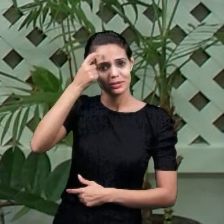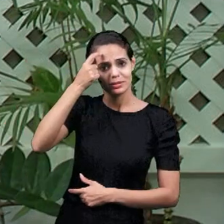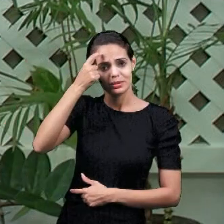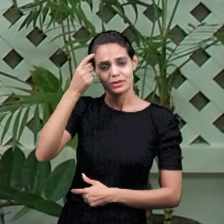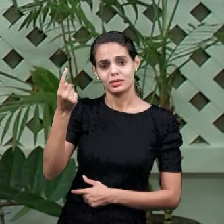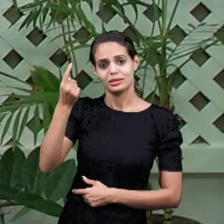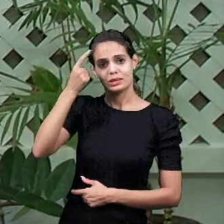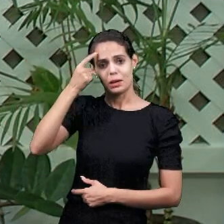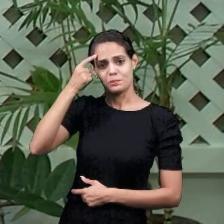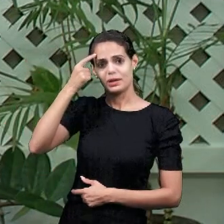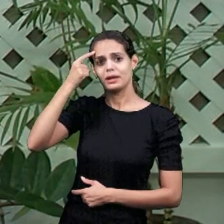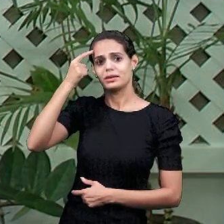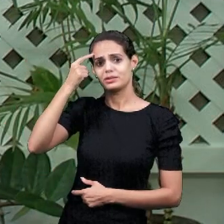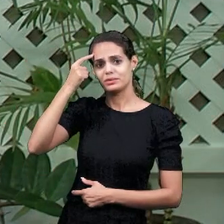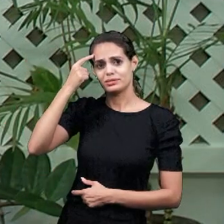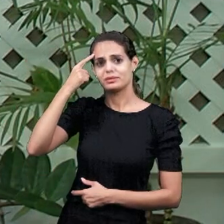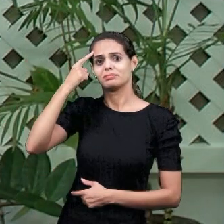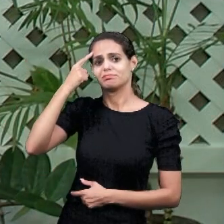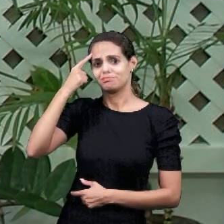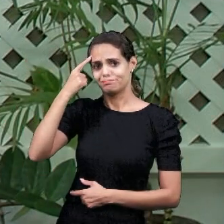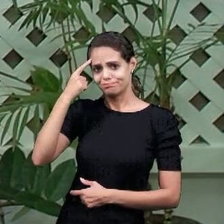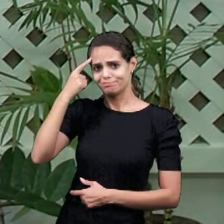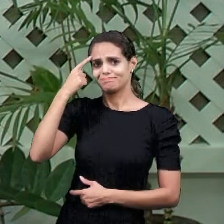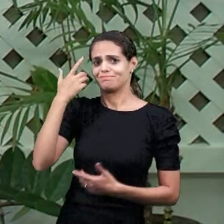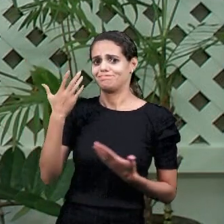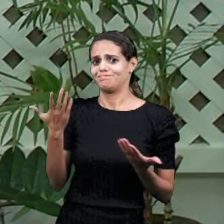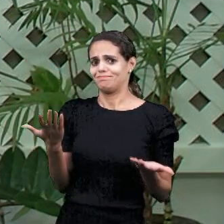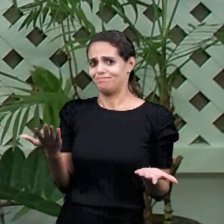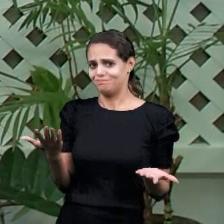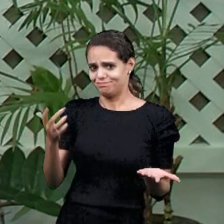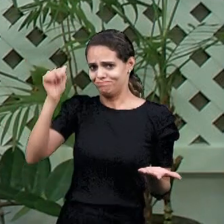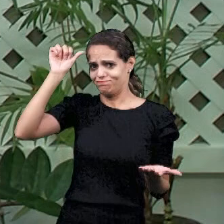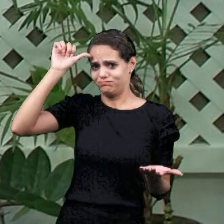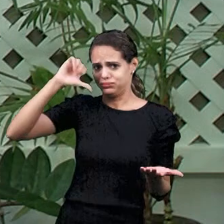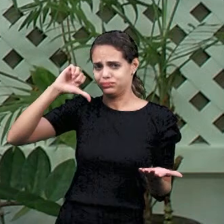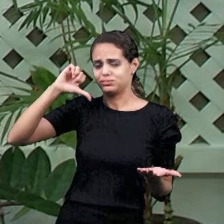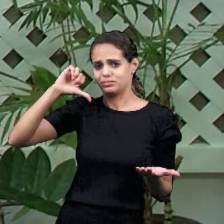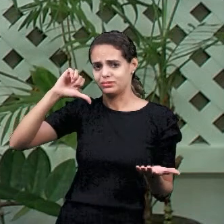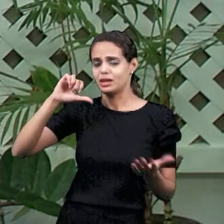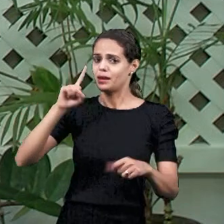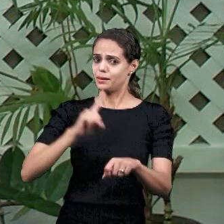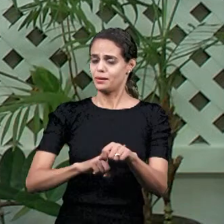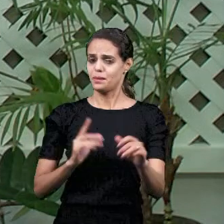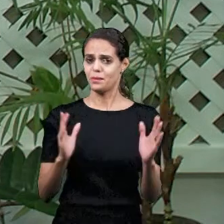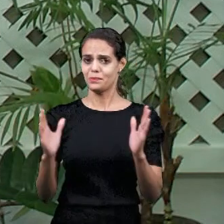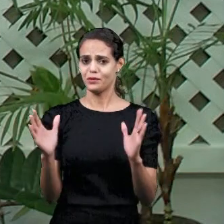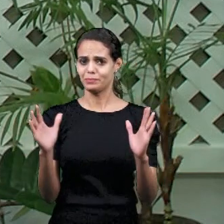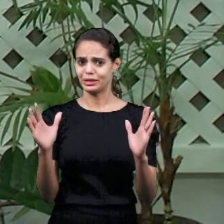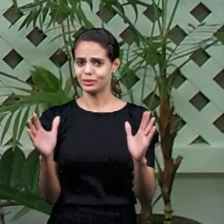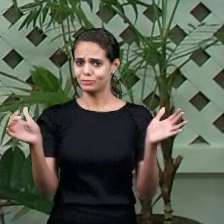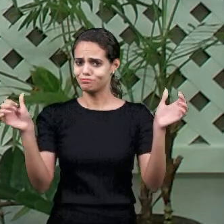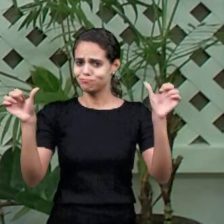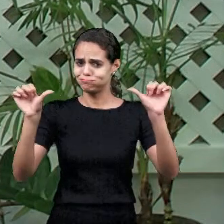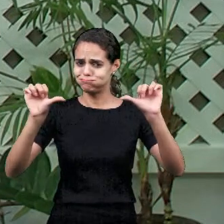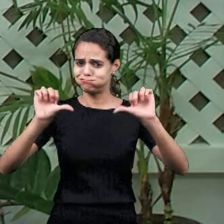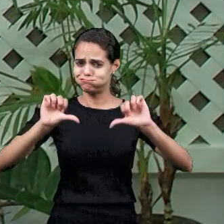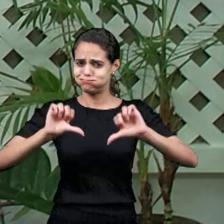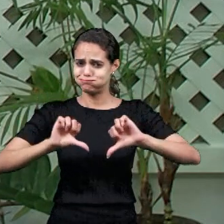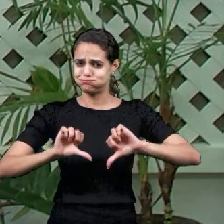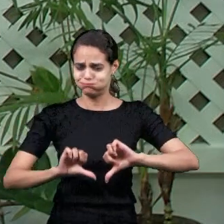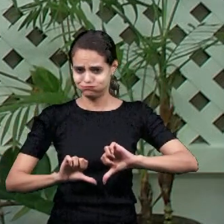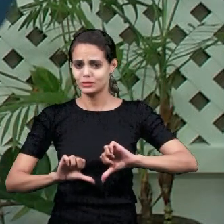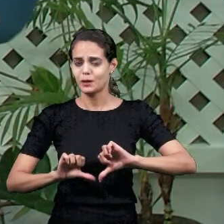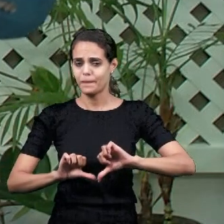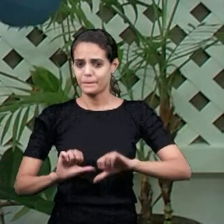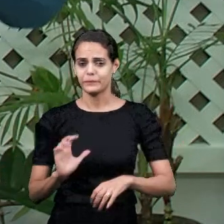touchée. C'est un moment critique que nous vivons. Ce sont des signes. Ce ne sont pas des jugements, ce sont